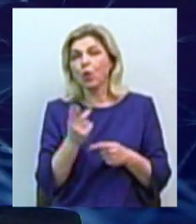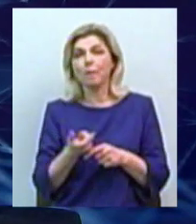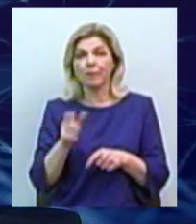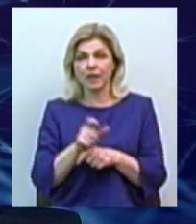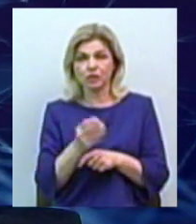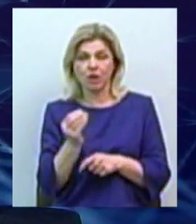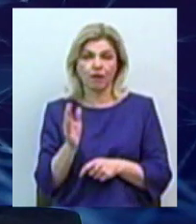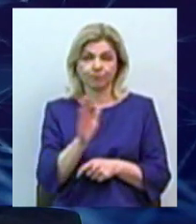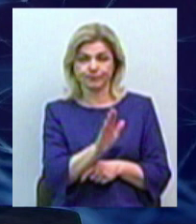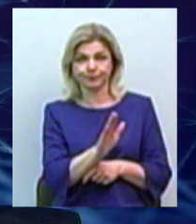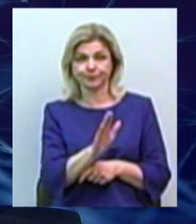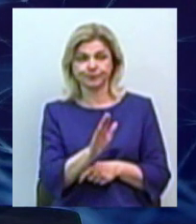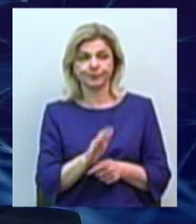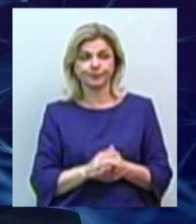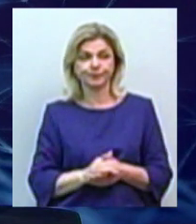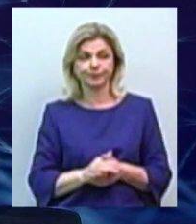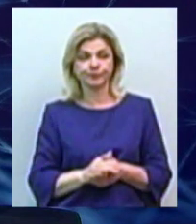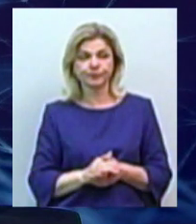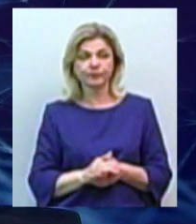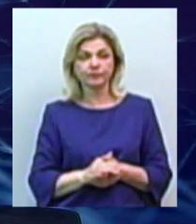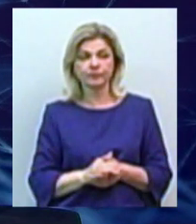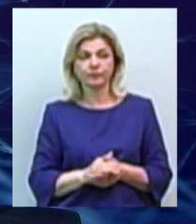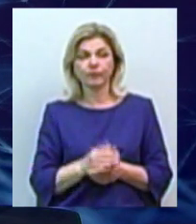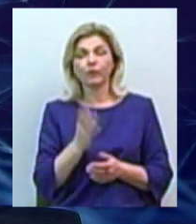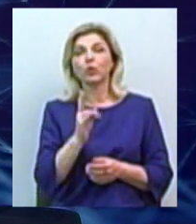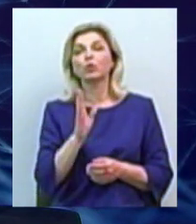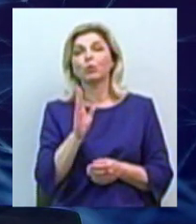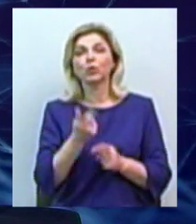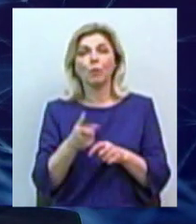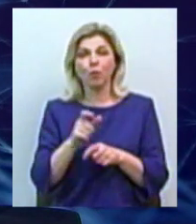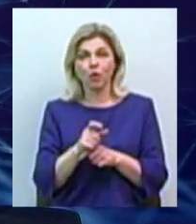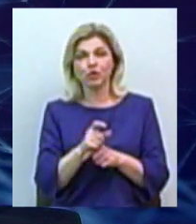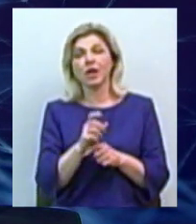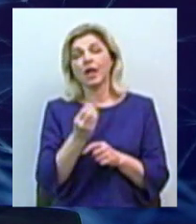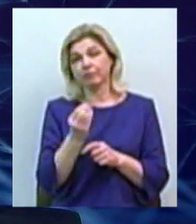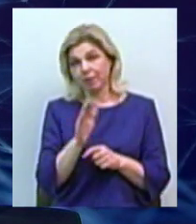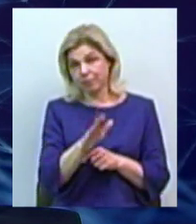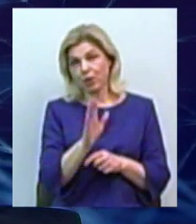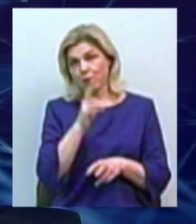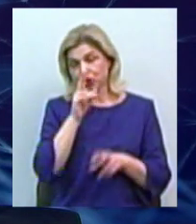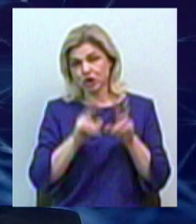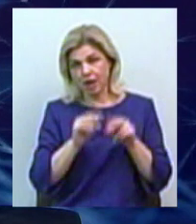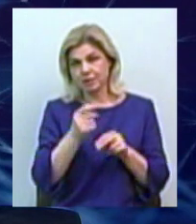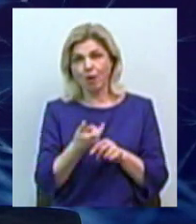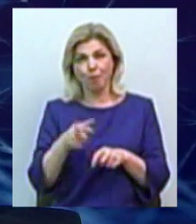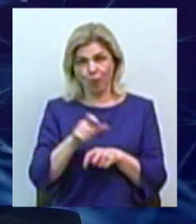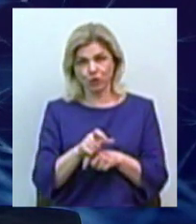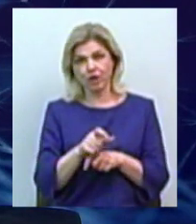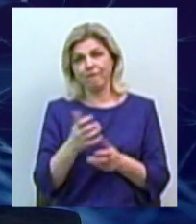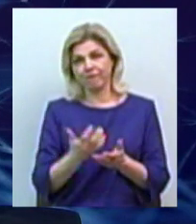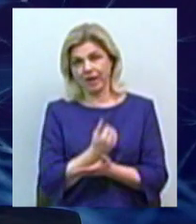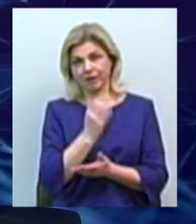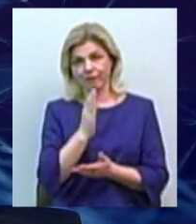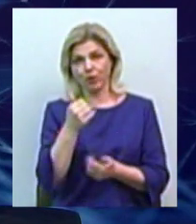закладе в цю строчку коштів, той матиме більше шансів виграти в цьому конкурсі. Що ми